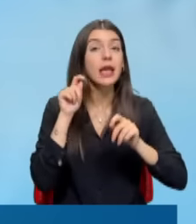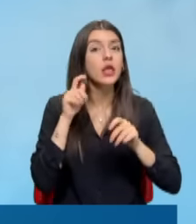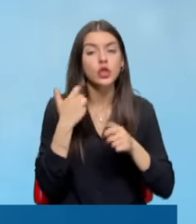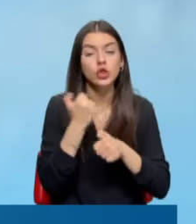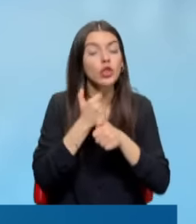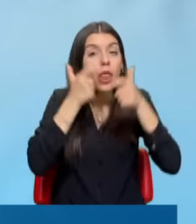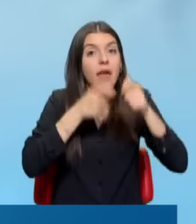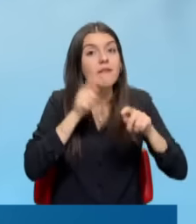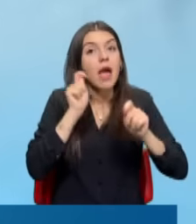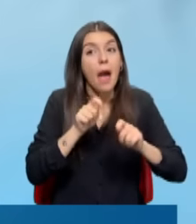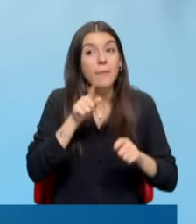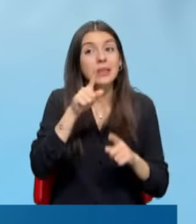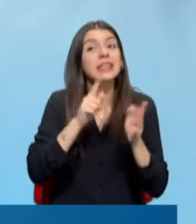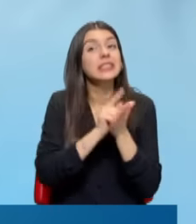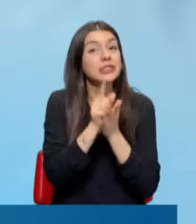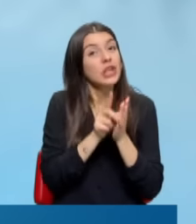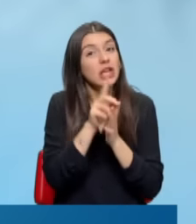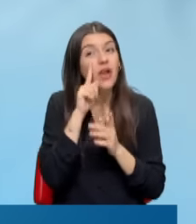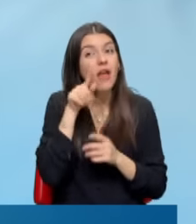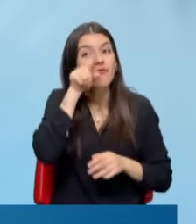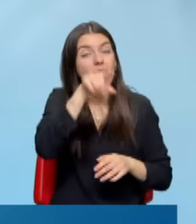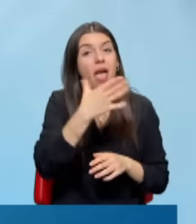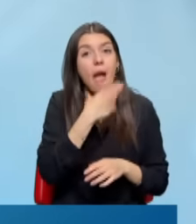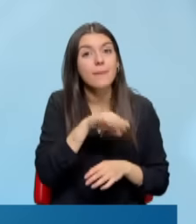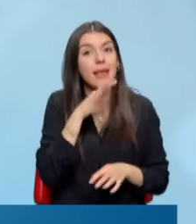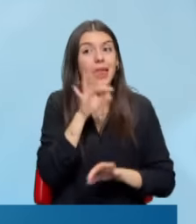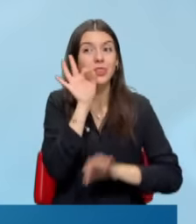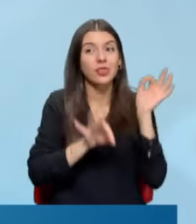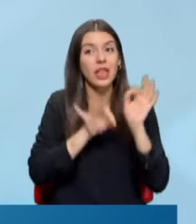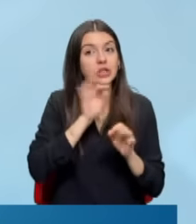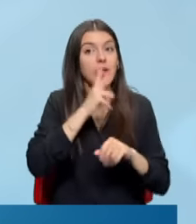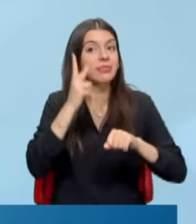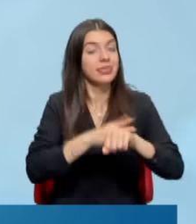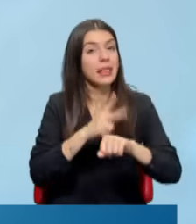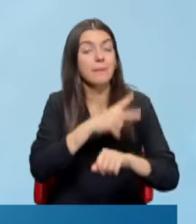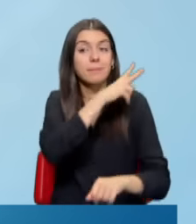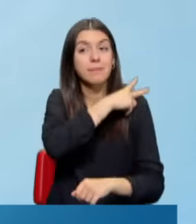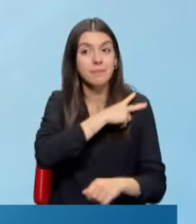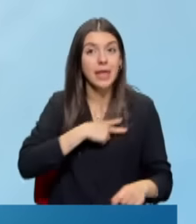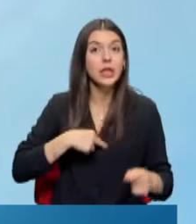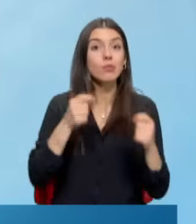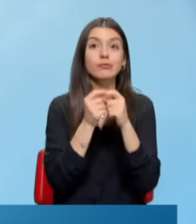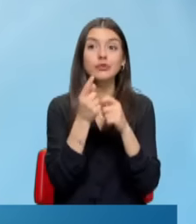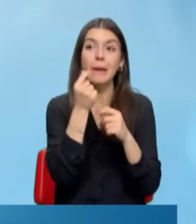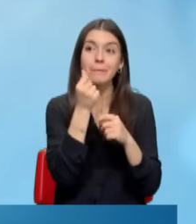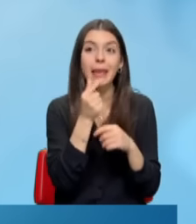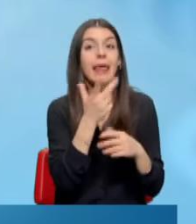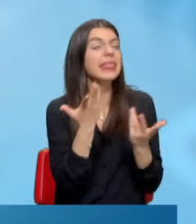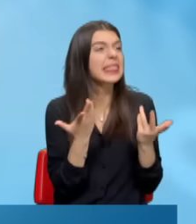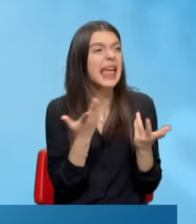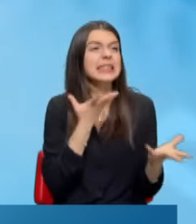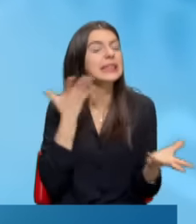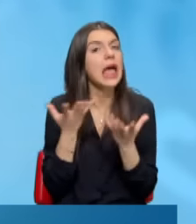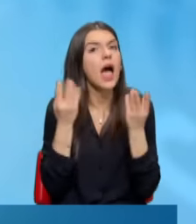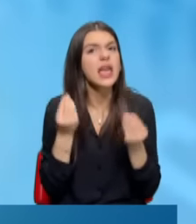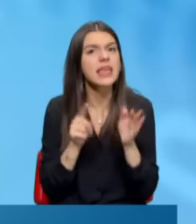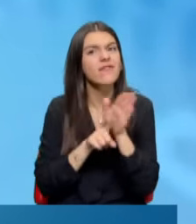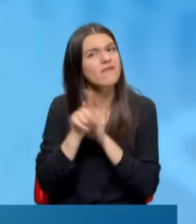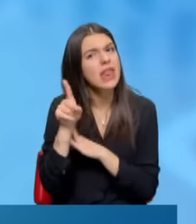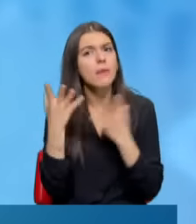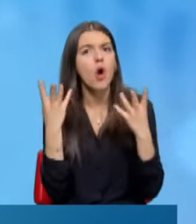başkanlarımız, Sayıştay'dan emekli denetçiler deneyimleri ve birikimleriyle belediyelerimizin bütçelerinin ve kaynaklarının çok daha